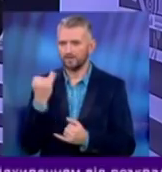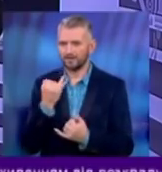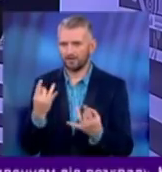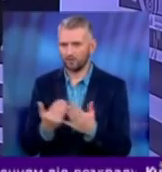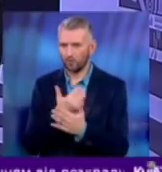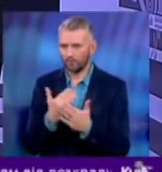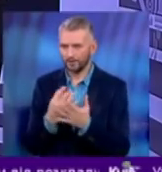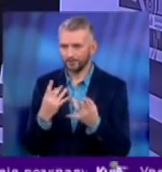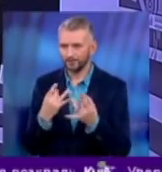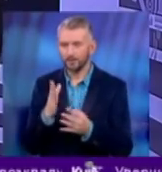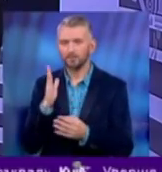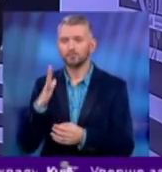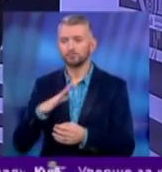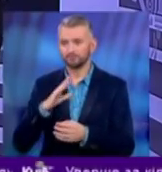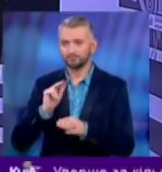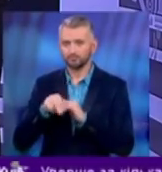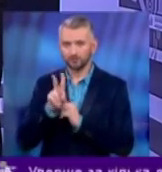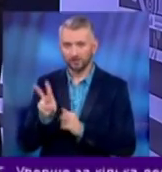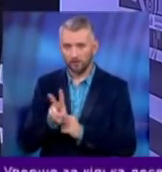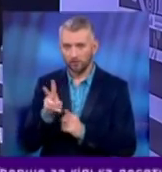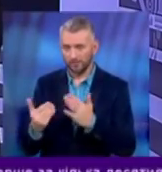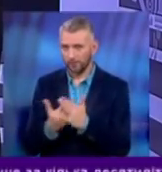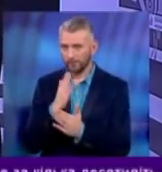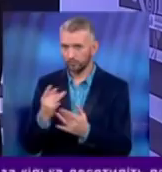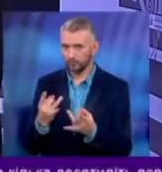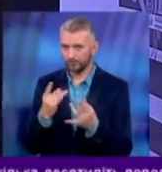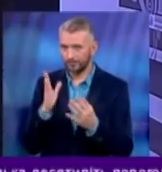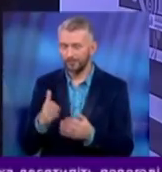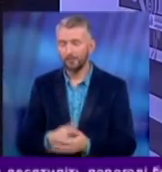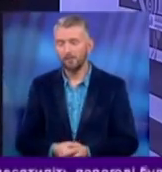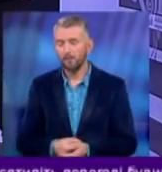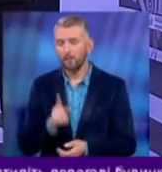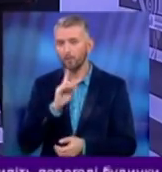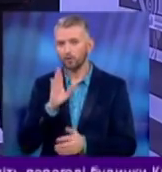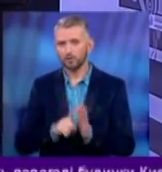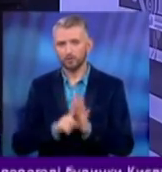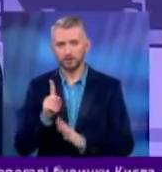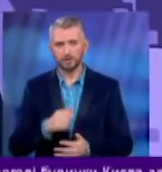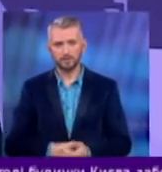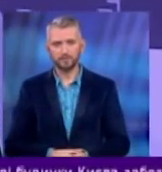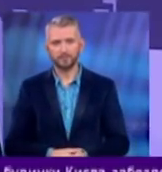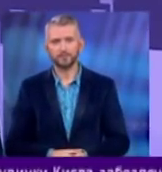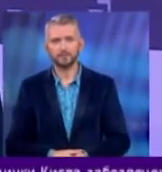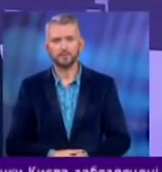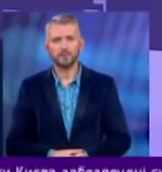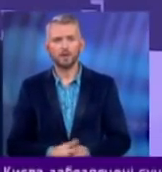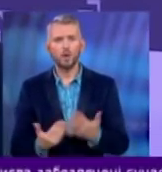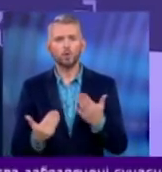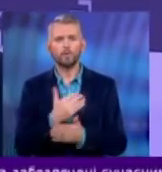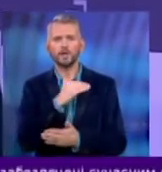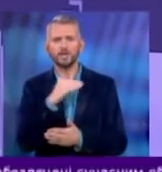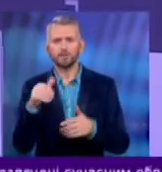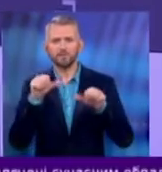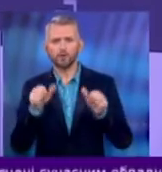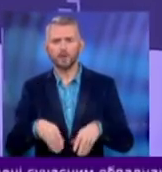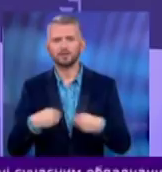Тебе чекаємо в цій студії вже за 2 години зі свіжим випуском. Обов'язково. Ну, а поки будемо починати. Новий рівень та